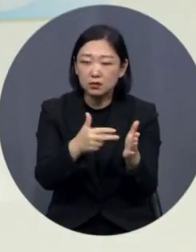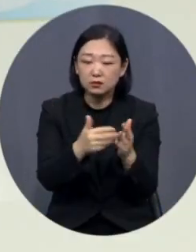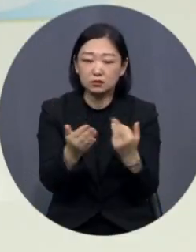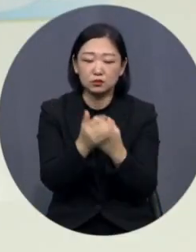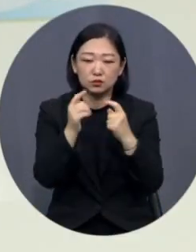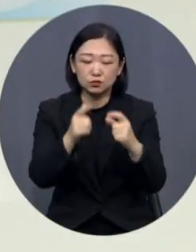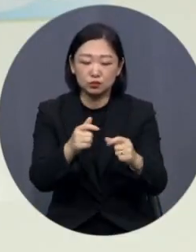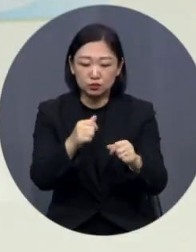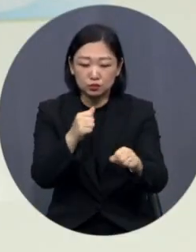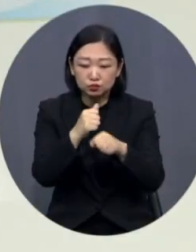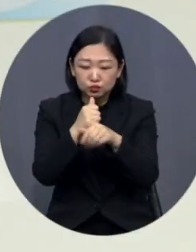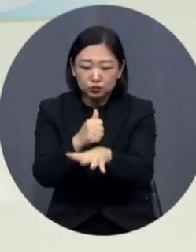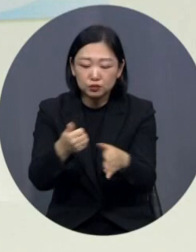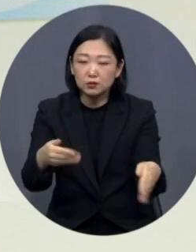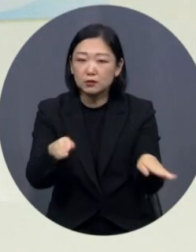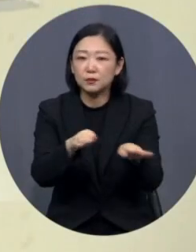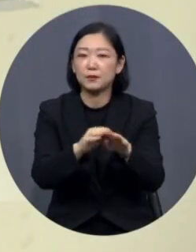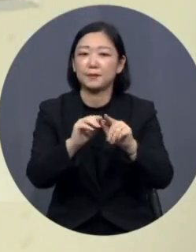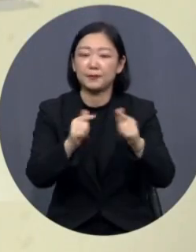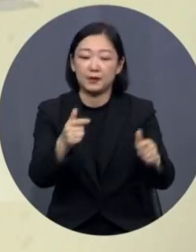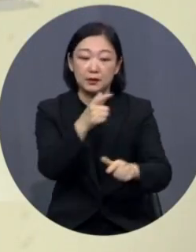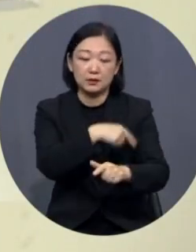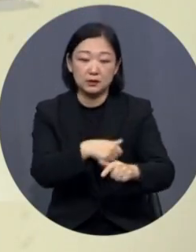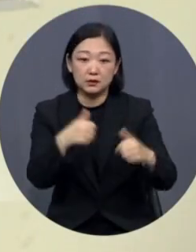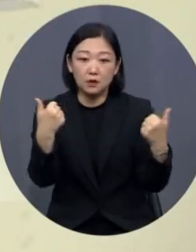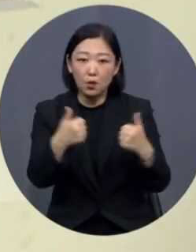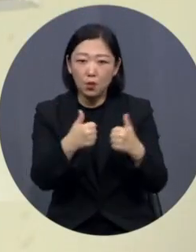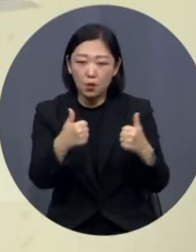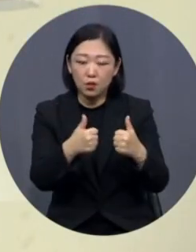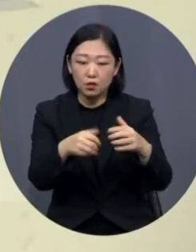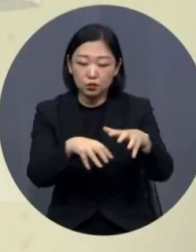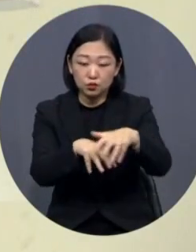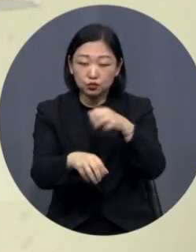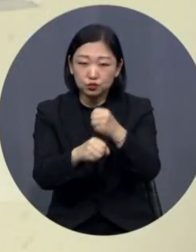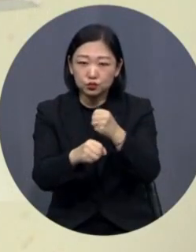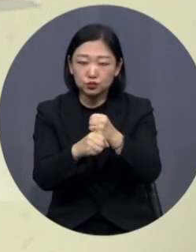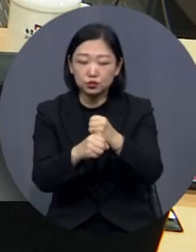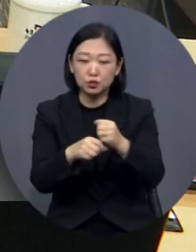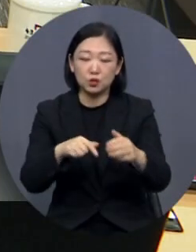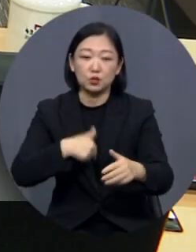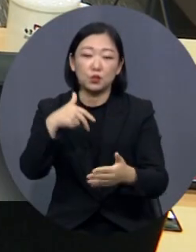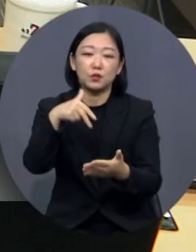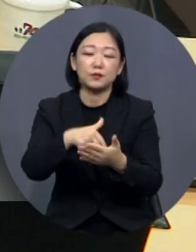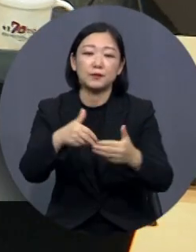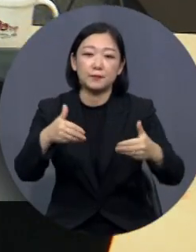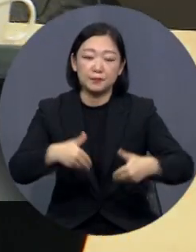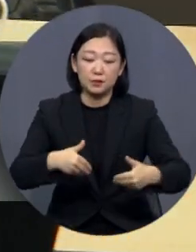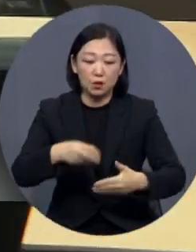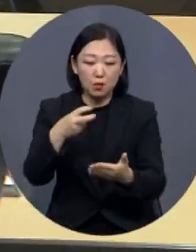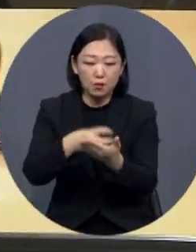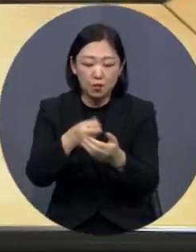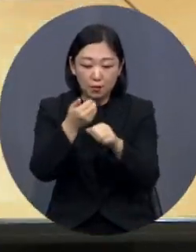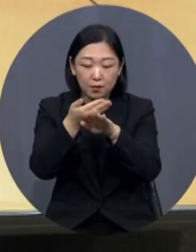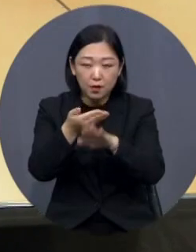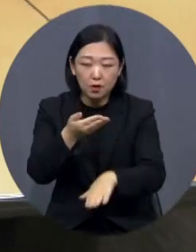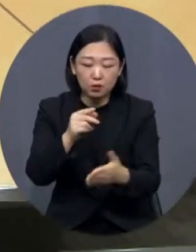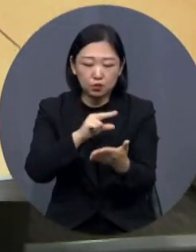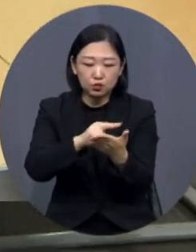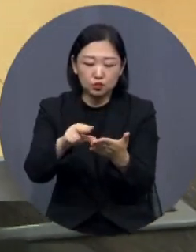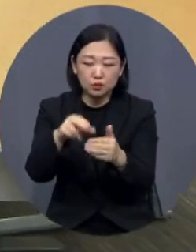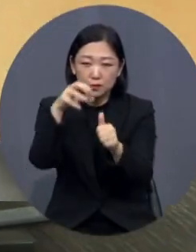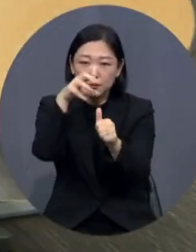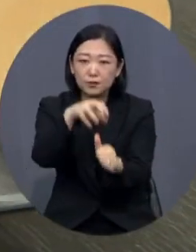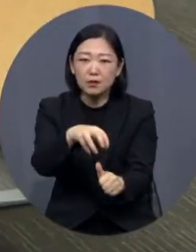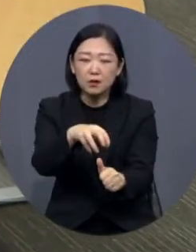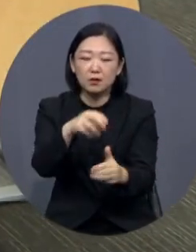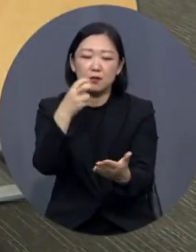일계 출연 기관이 아니고 이사회 구성은 독립하며 운영주체를 관 보다 하위인 조례로 하려는